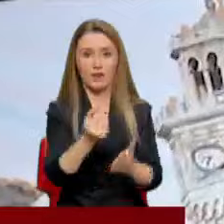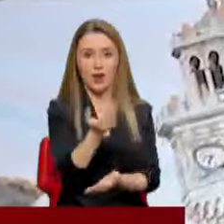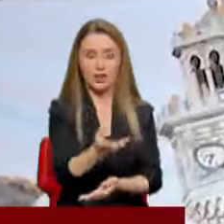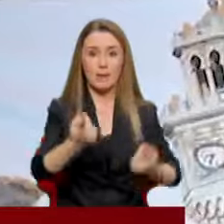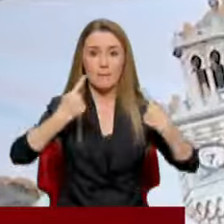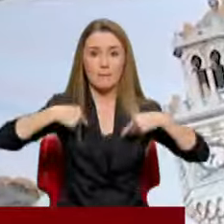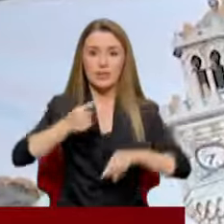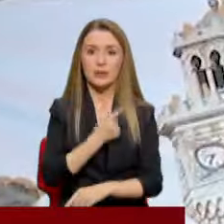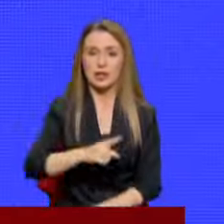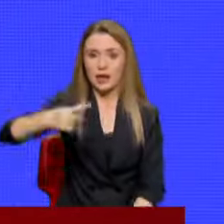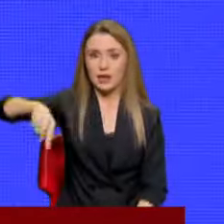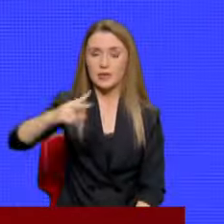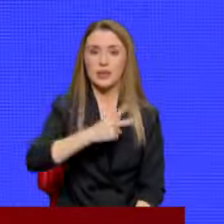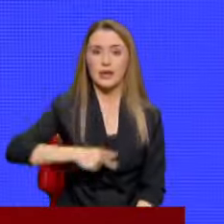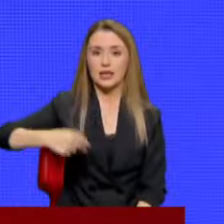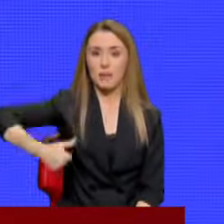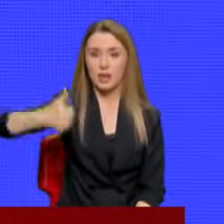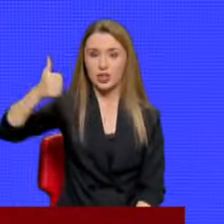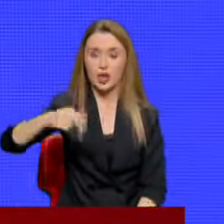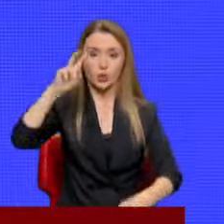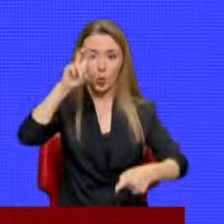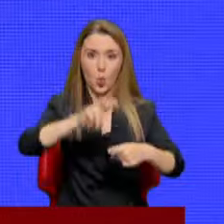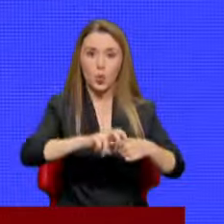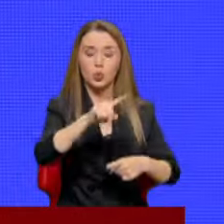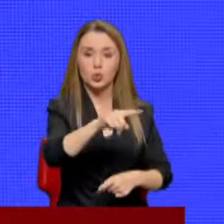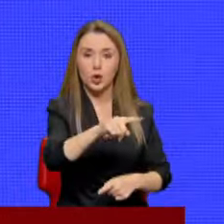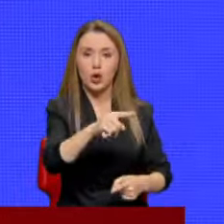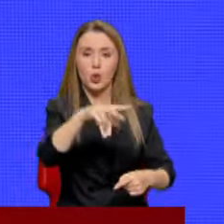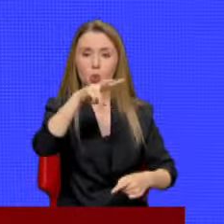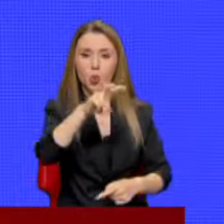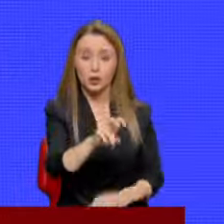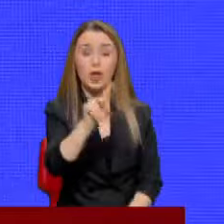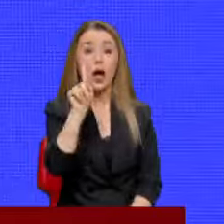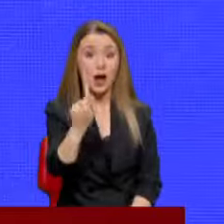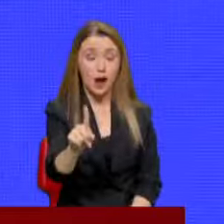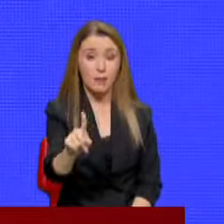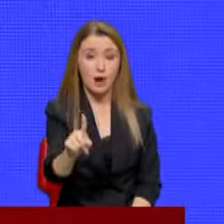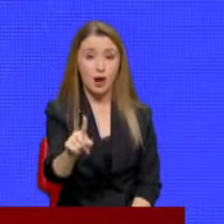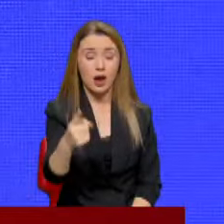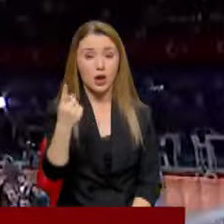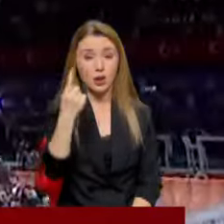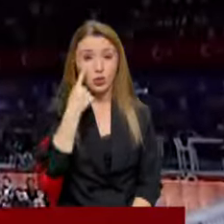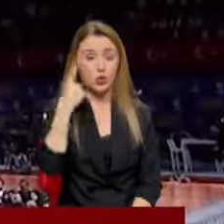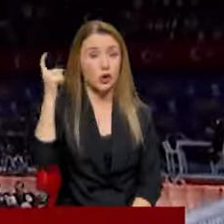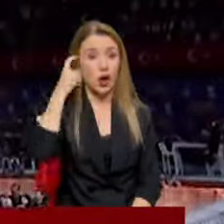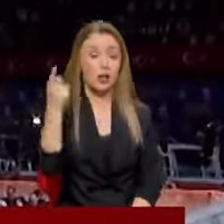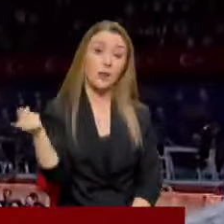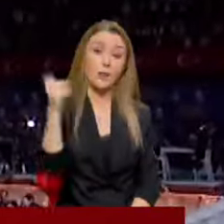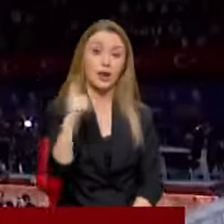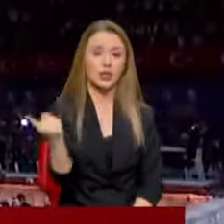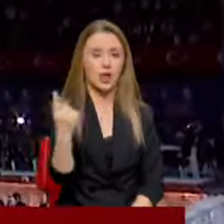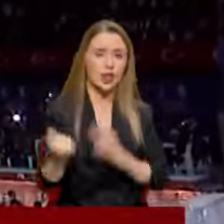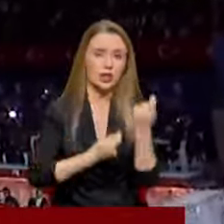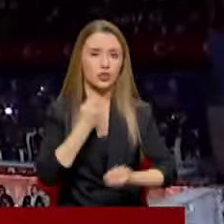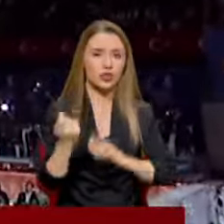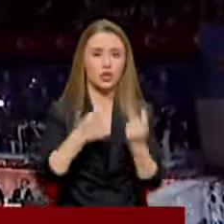Bizim adaylarımız Belediye Başkanlığı koltuğunda oturan ama gözü gönlü ve aklı başka yerlerde